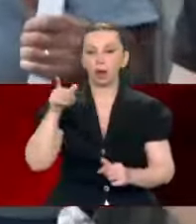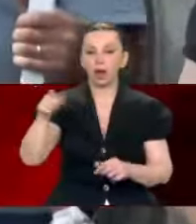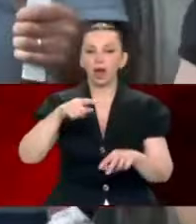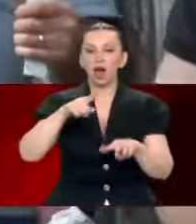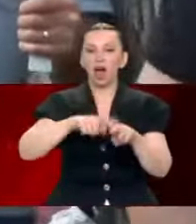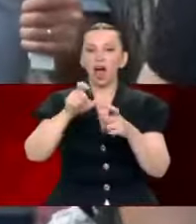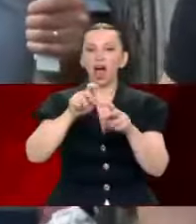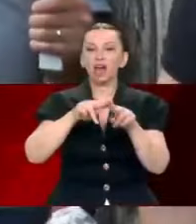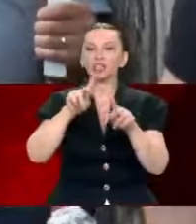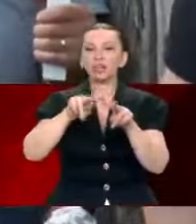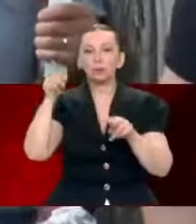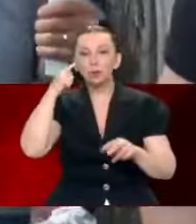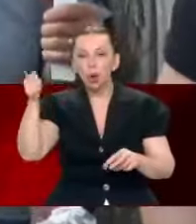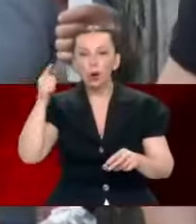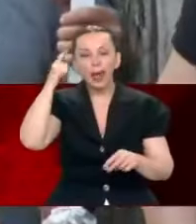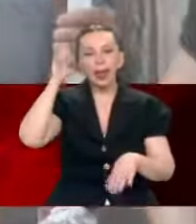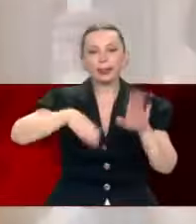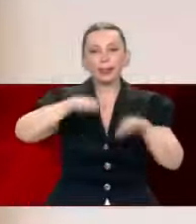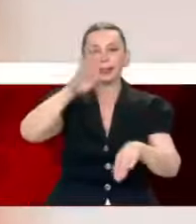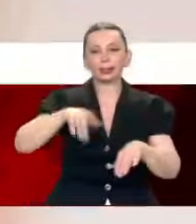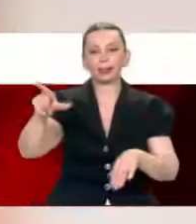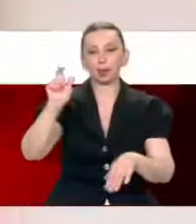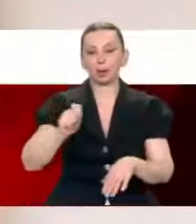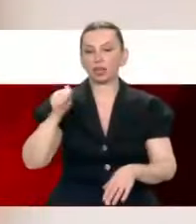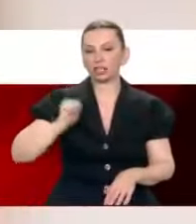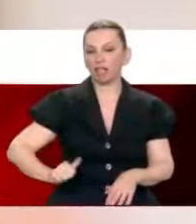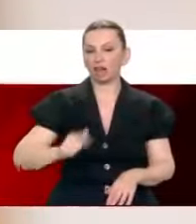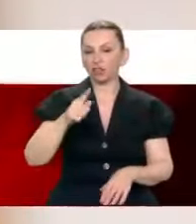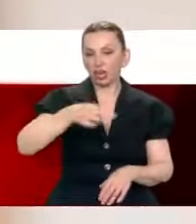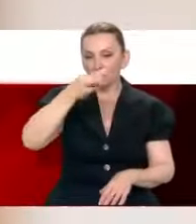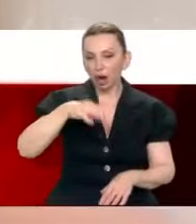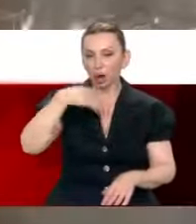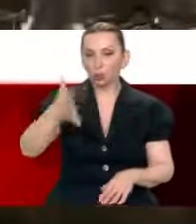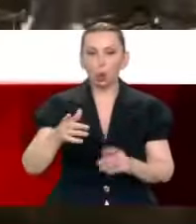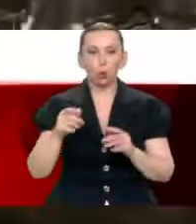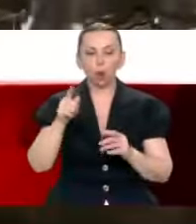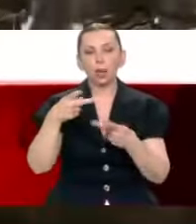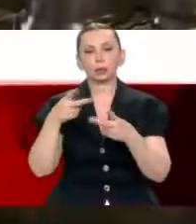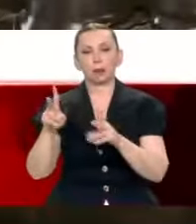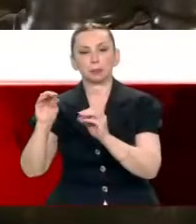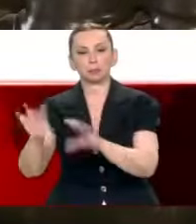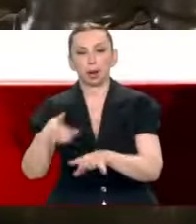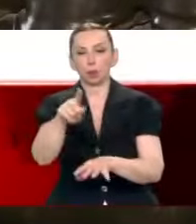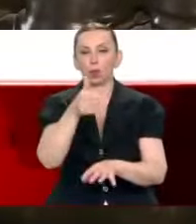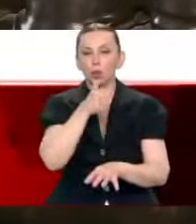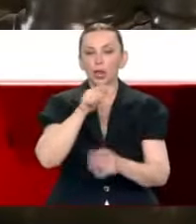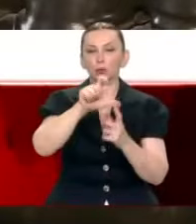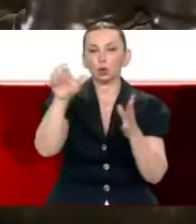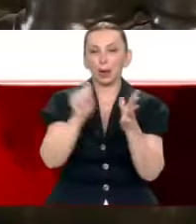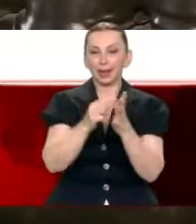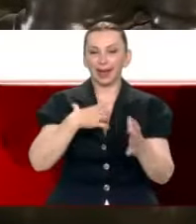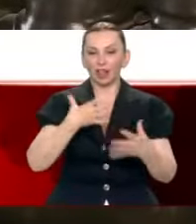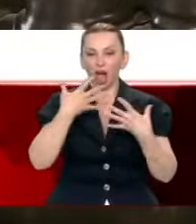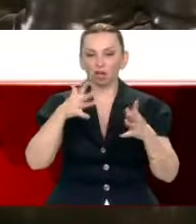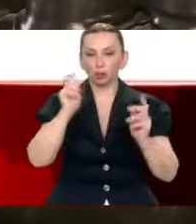Kapışmak tanıtım kısmındaydı. Otellerdeki tanıtım kısmında bulunuyordu. Savcılık ifadesinin ardından adli kontrolle serbest bırakıldı. Sosyal medya hesabından